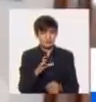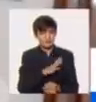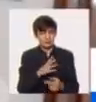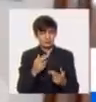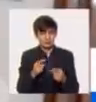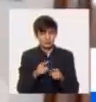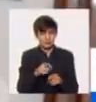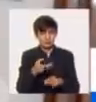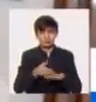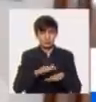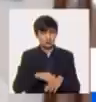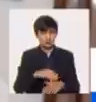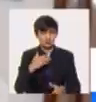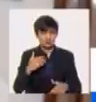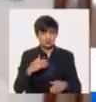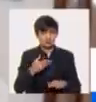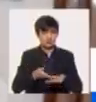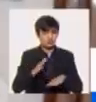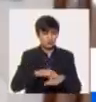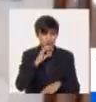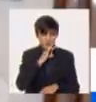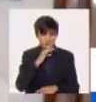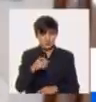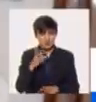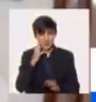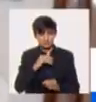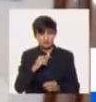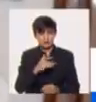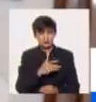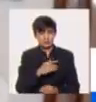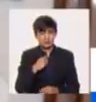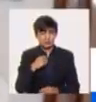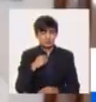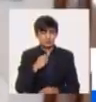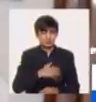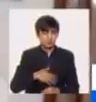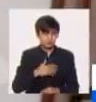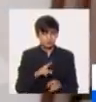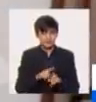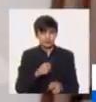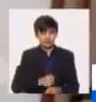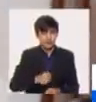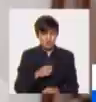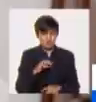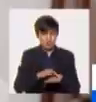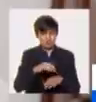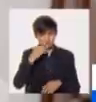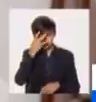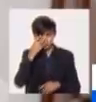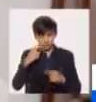дәрілерді көтеру өте қиынға соғады. Себебі жанама әсерлерінің ішінде жүрек айну, құсу, локсу, бас айналу, іштің